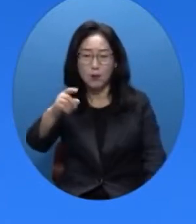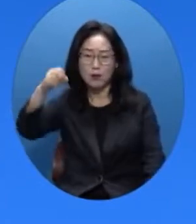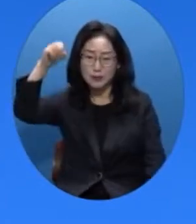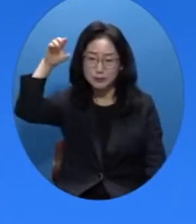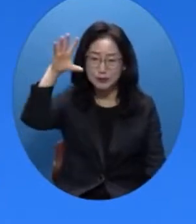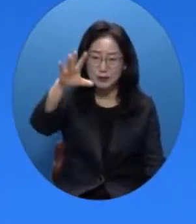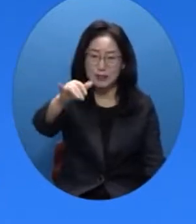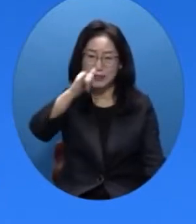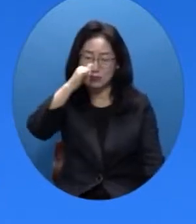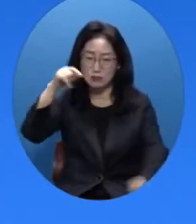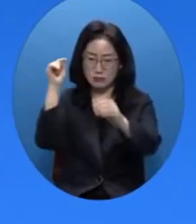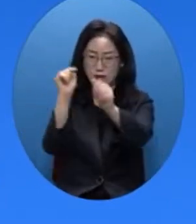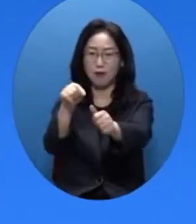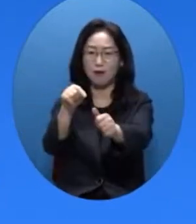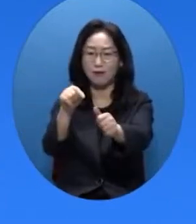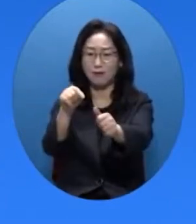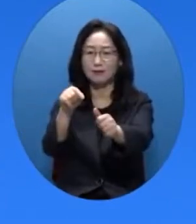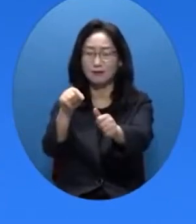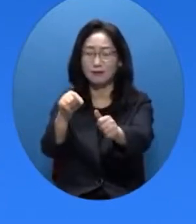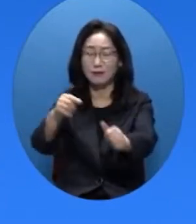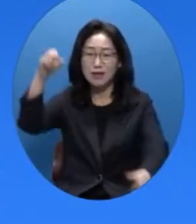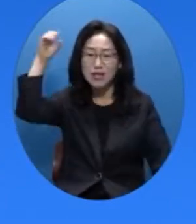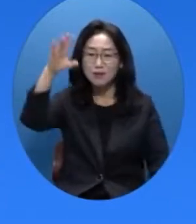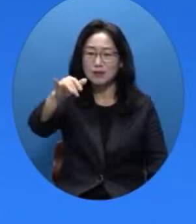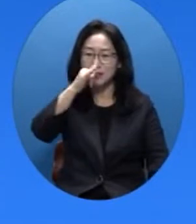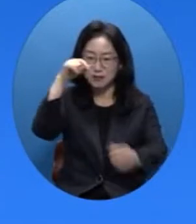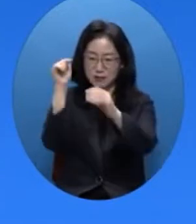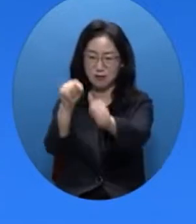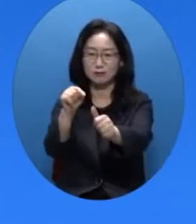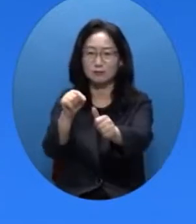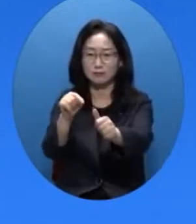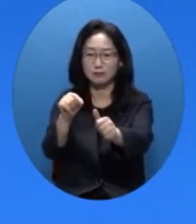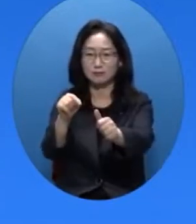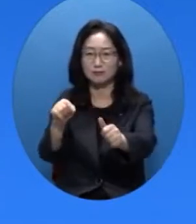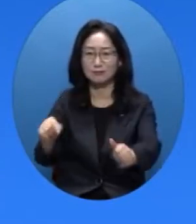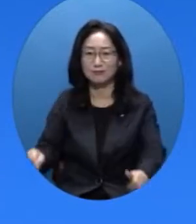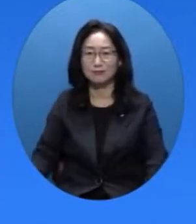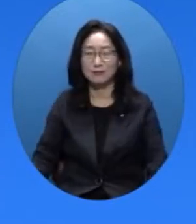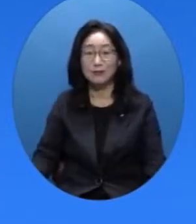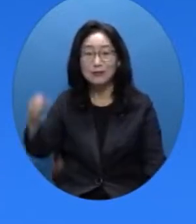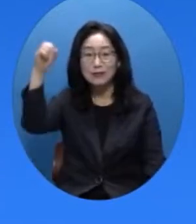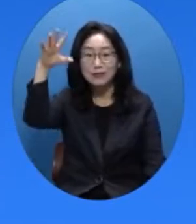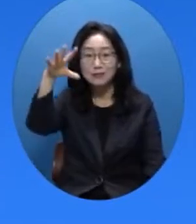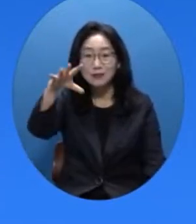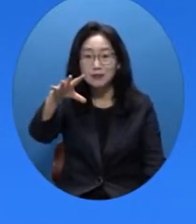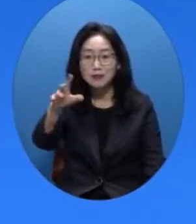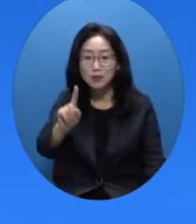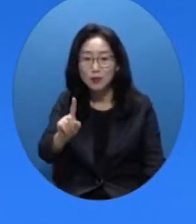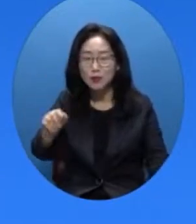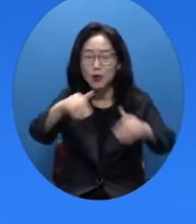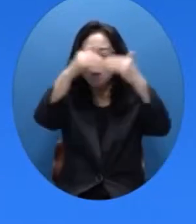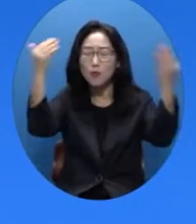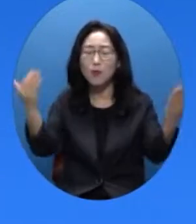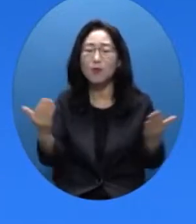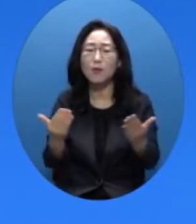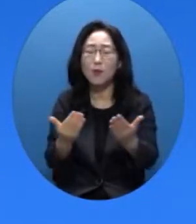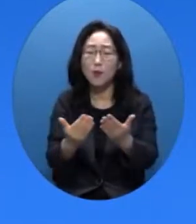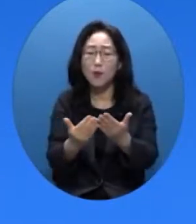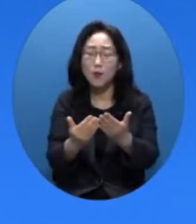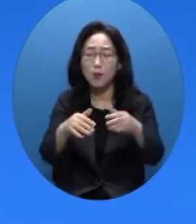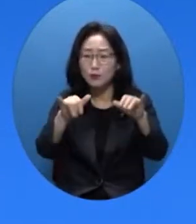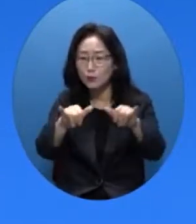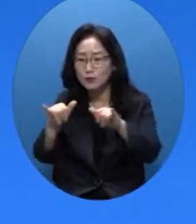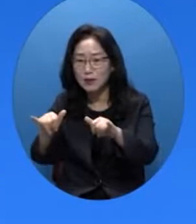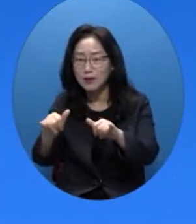있으라 빛이 있으라 이 빛은 모든 존재 근원이